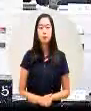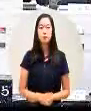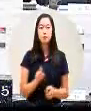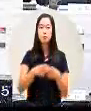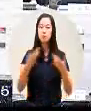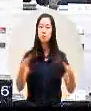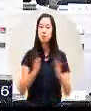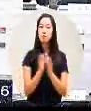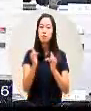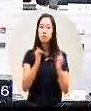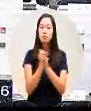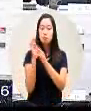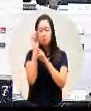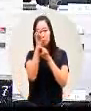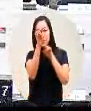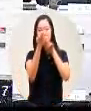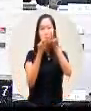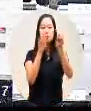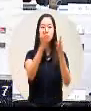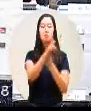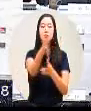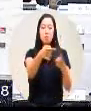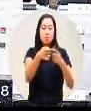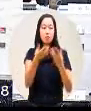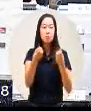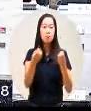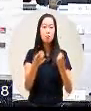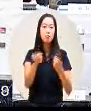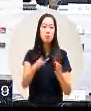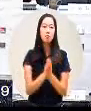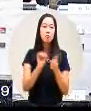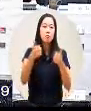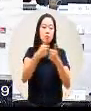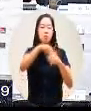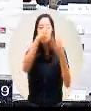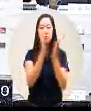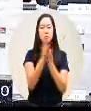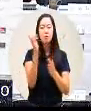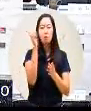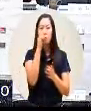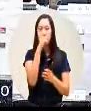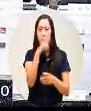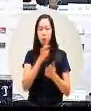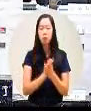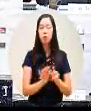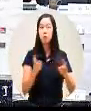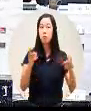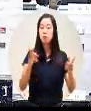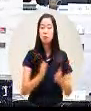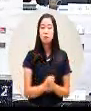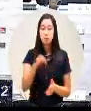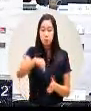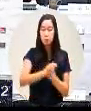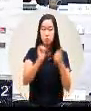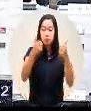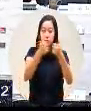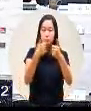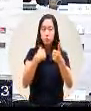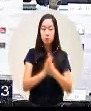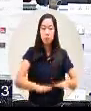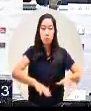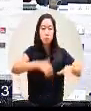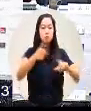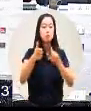市民拢在看的啦，吼、哦。啊，唔同拢讲议会唔对。啊，议会，洪平壤议